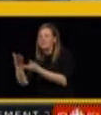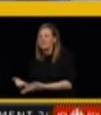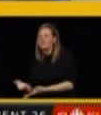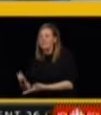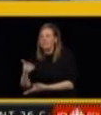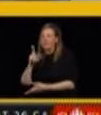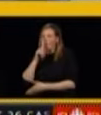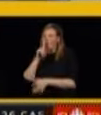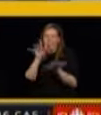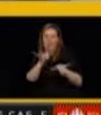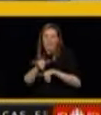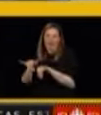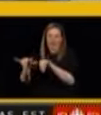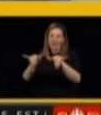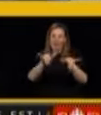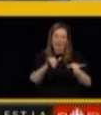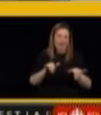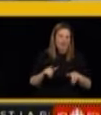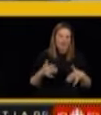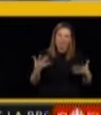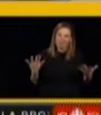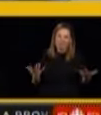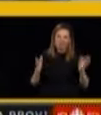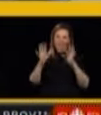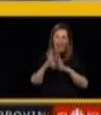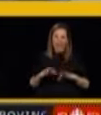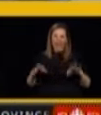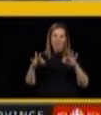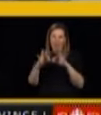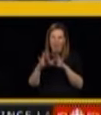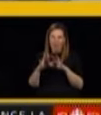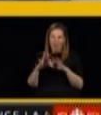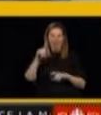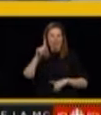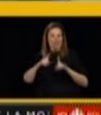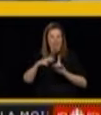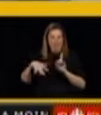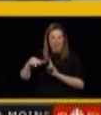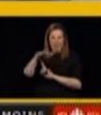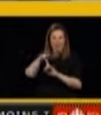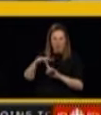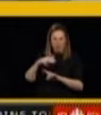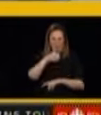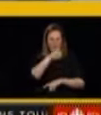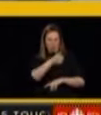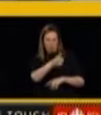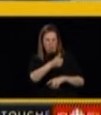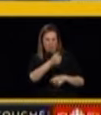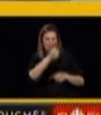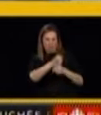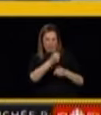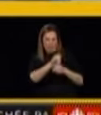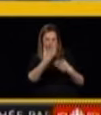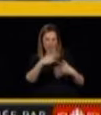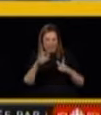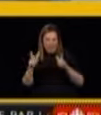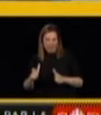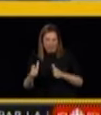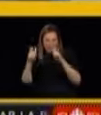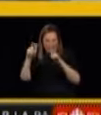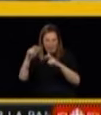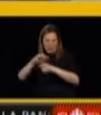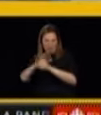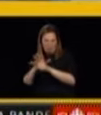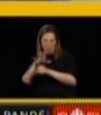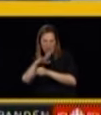appliqué nécessairement partout de la même façon. C'est important aussi, compte tenu, un, de l'histoire, est-ce qu'il a travaillé dans un centre où il y avait éclosion ou pas. Tout ça sont des facteurs